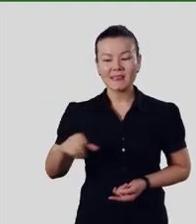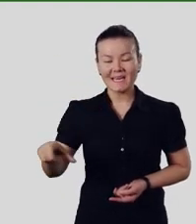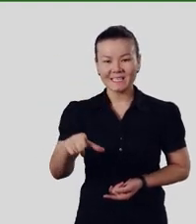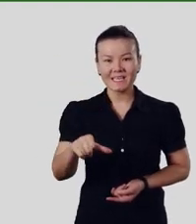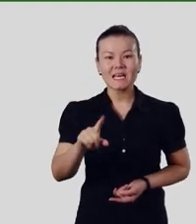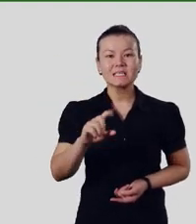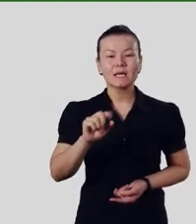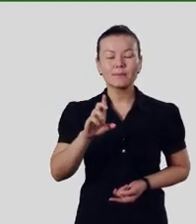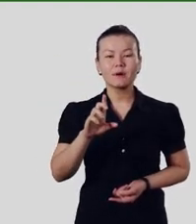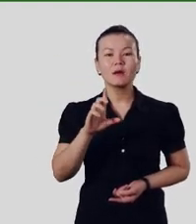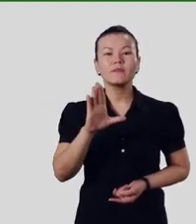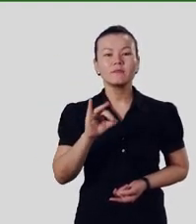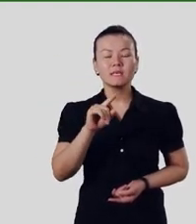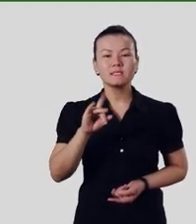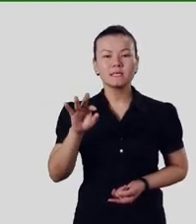Замбези.